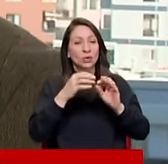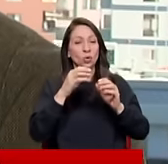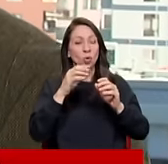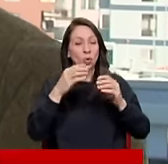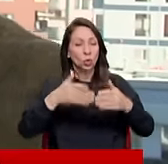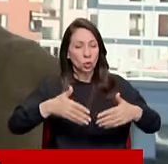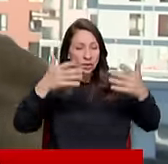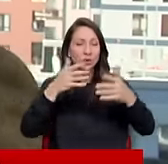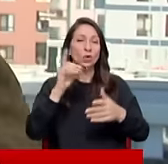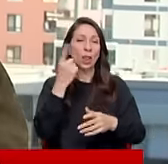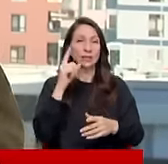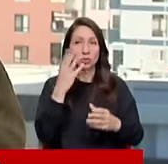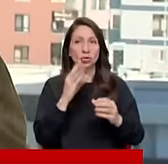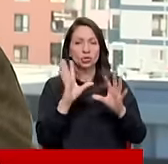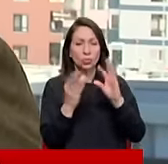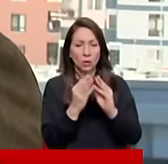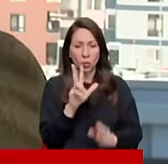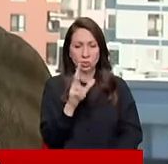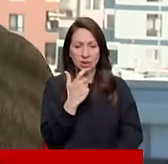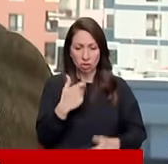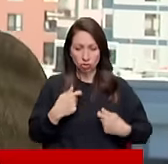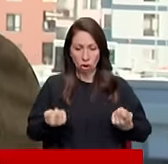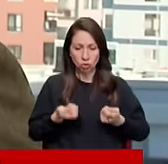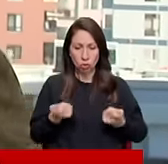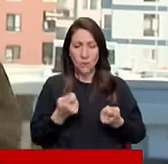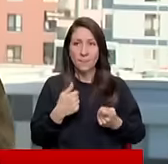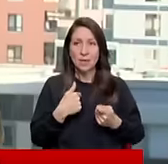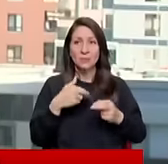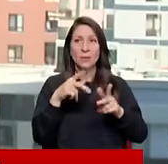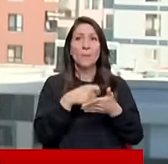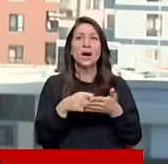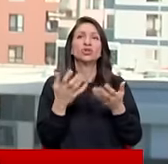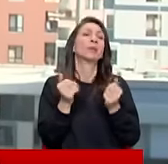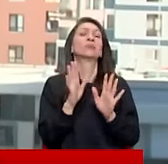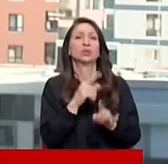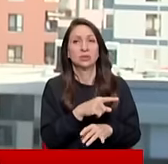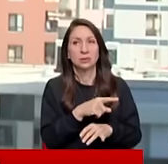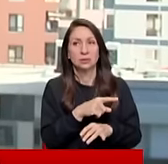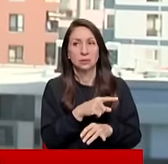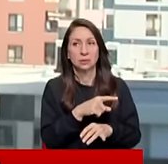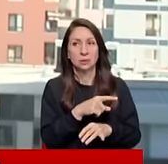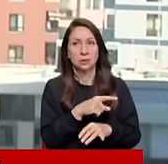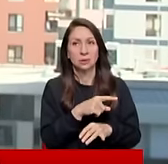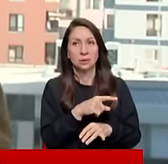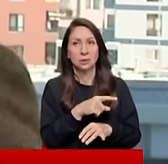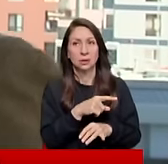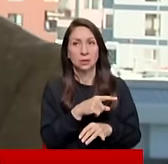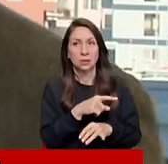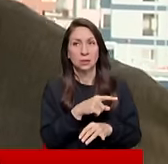oldu. Toplasan, ben 30 senedir çalışıyorum, benim kadar maaş almamıştır.